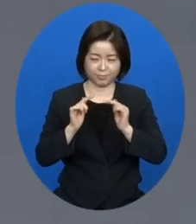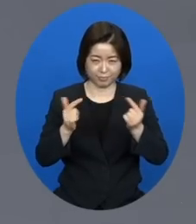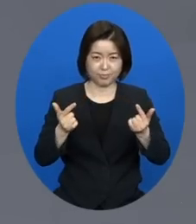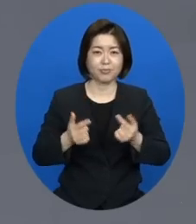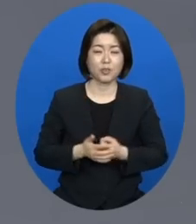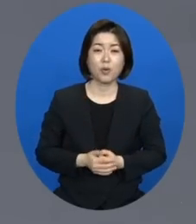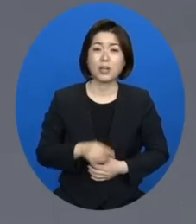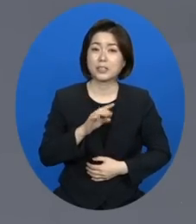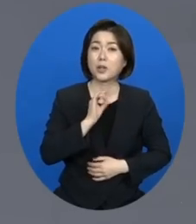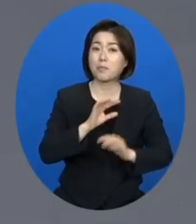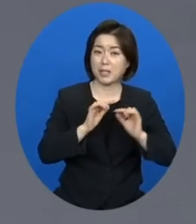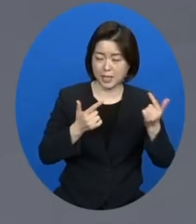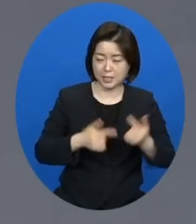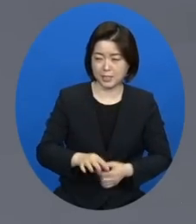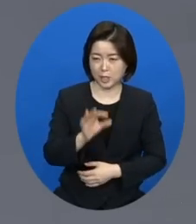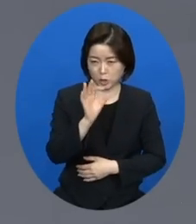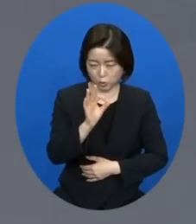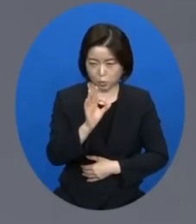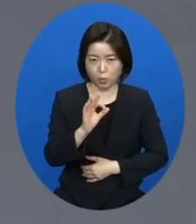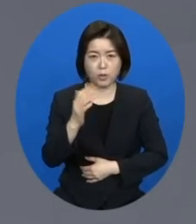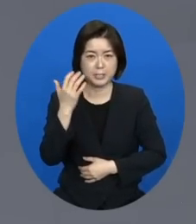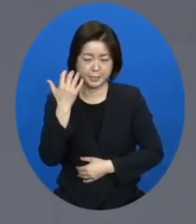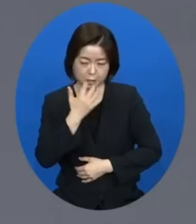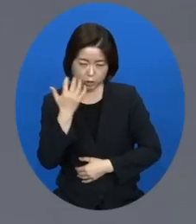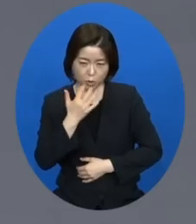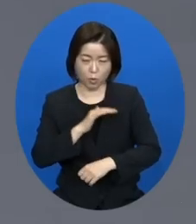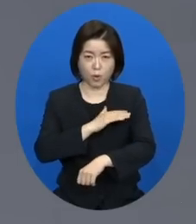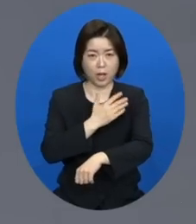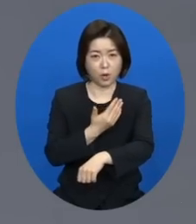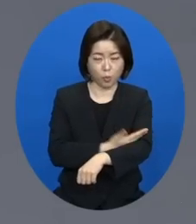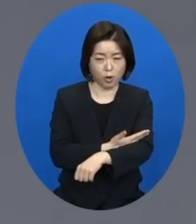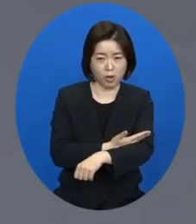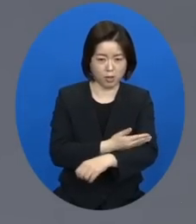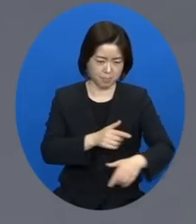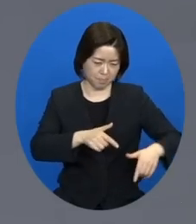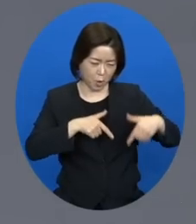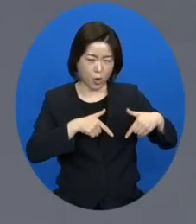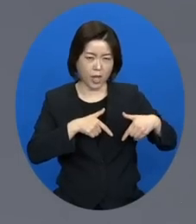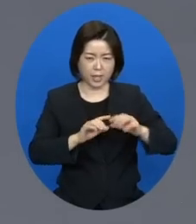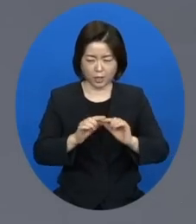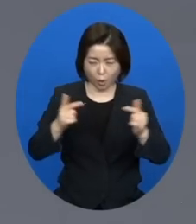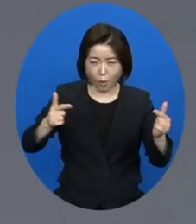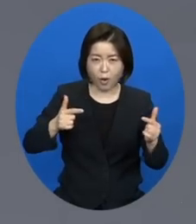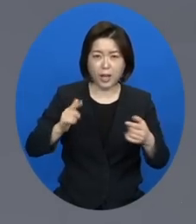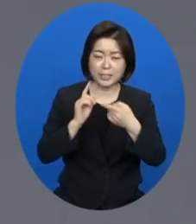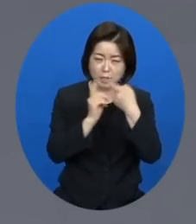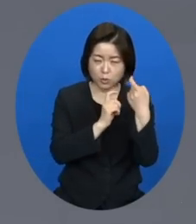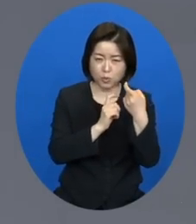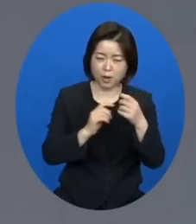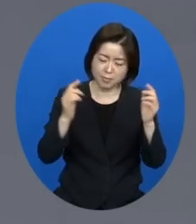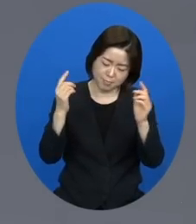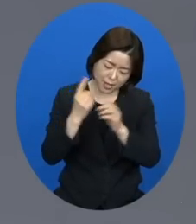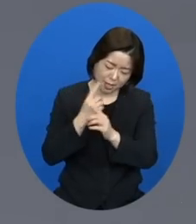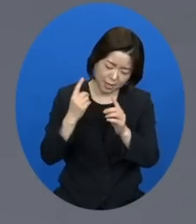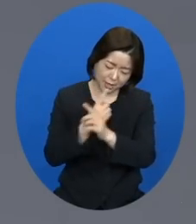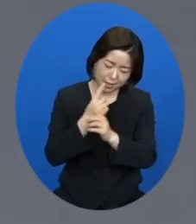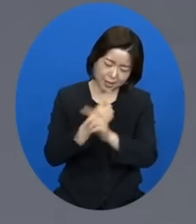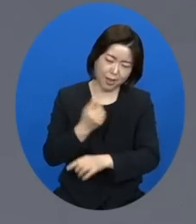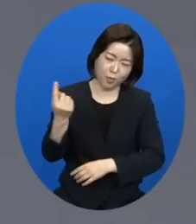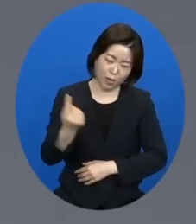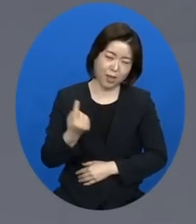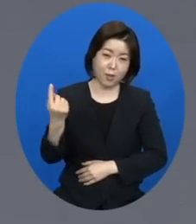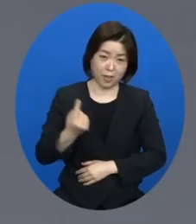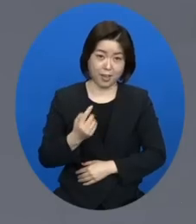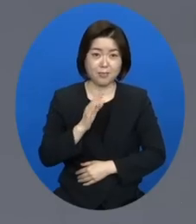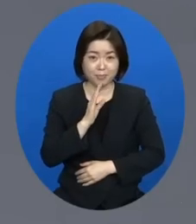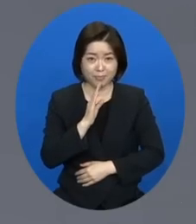않습니다. 돈과 성과 권력, 명예 여러 가지 유혹들이 우리에게 날마다